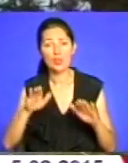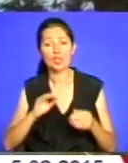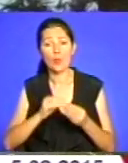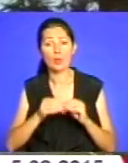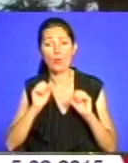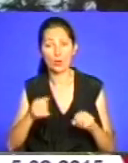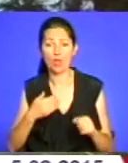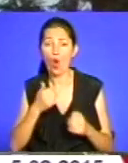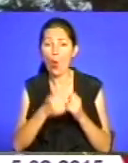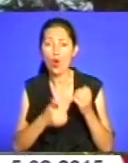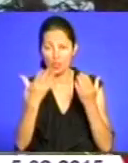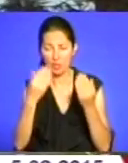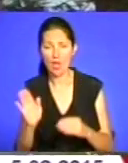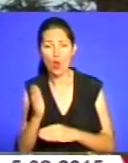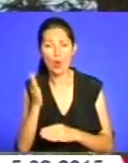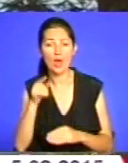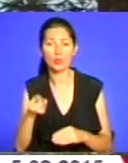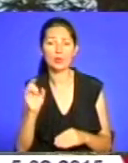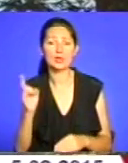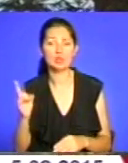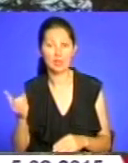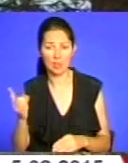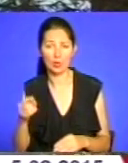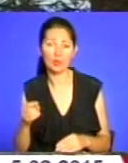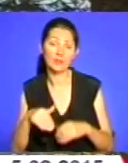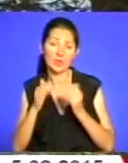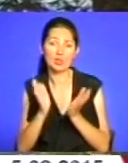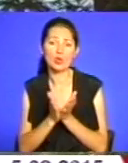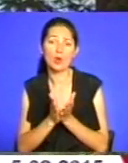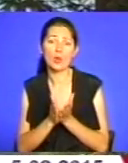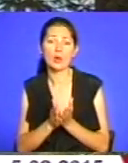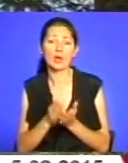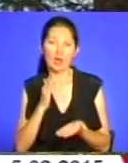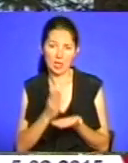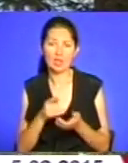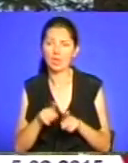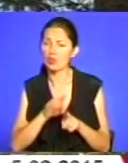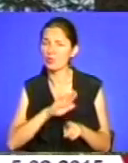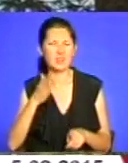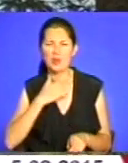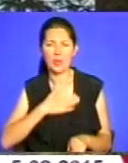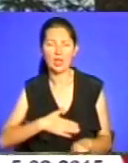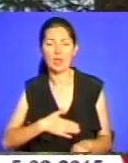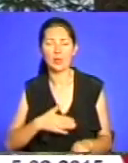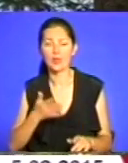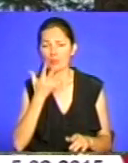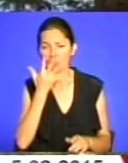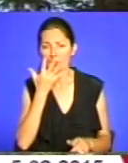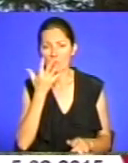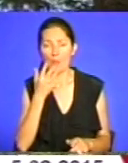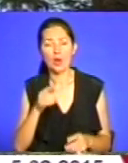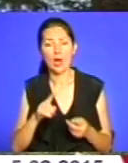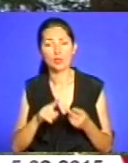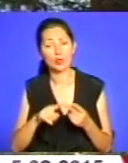дня ми тут гуляємо з дитиною. В цілому, в принципі, є таке, що неприємне явище. Але з другої